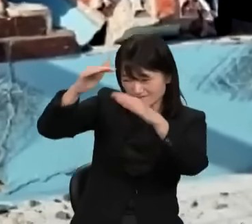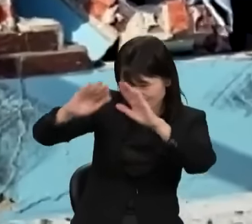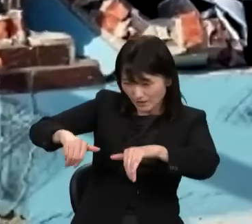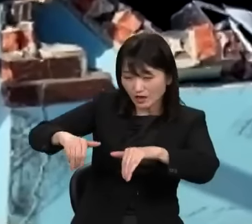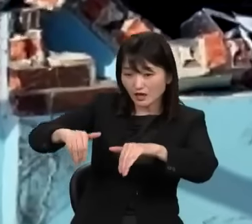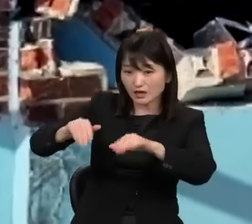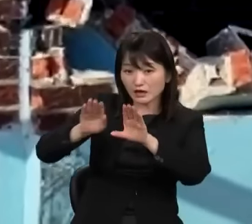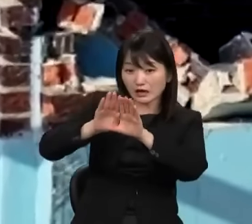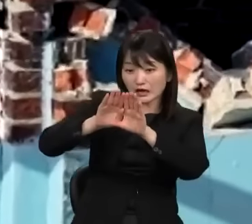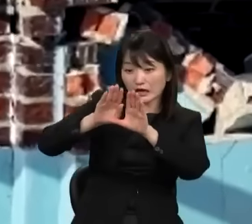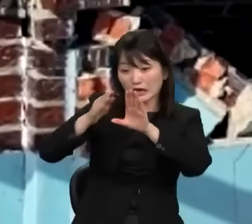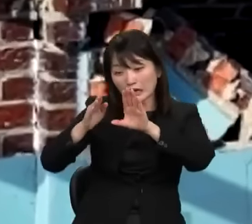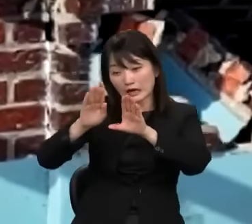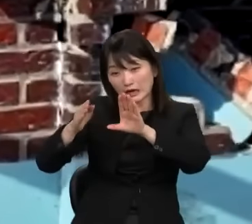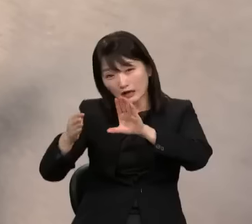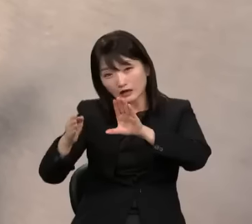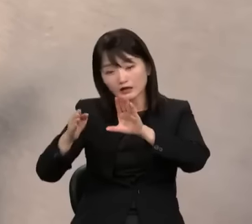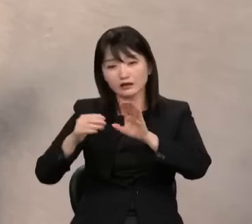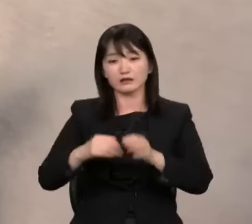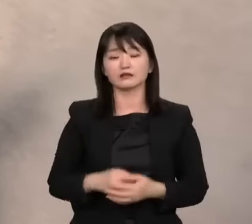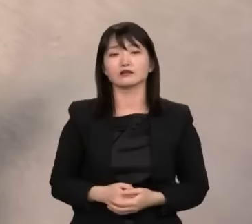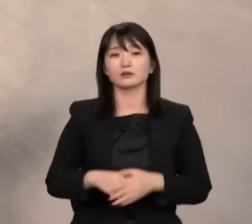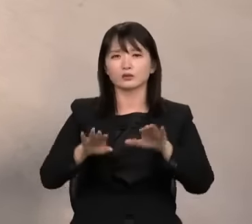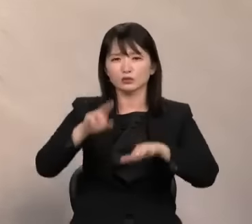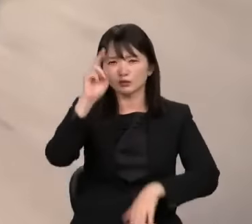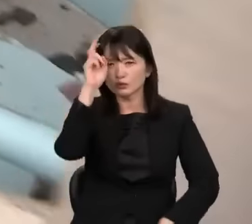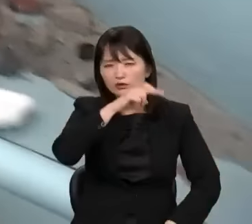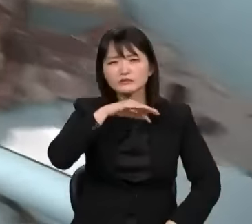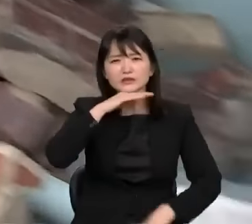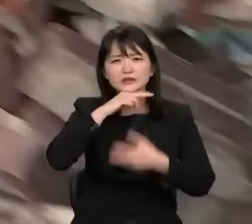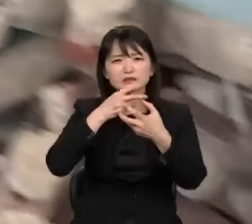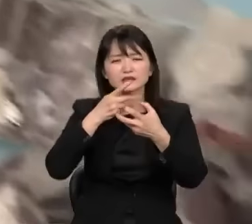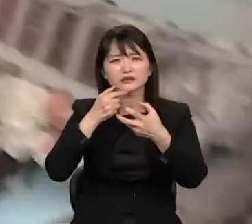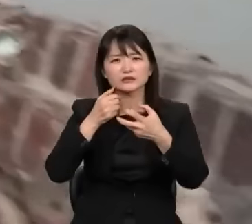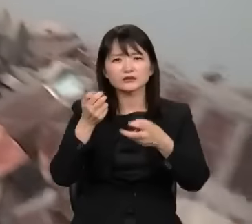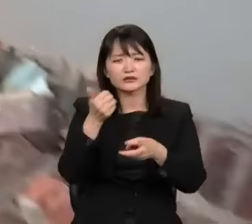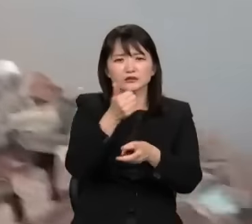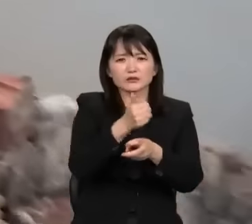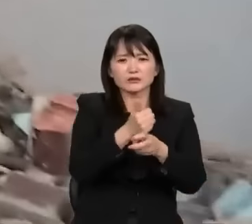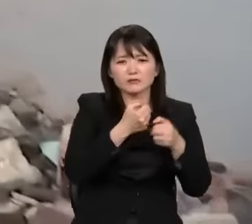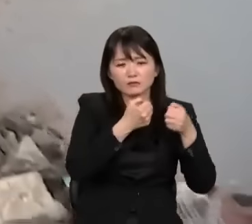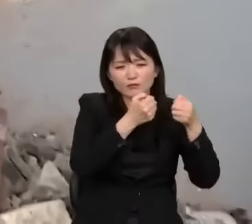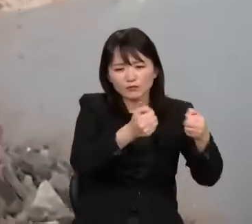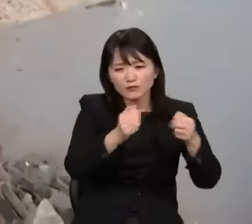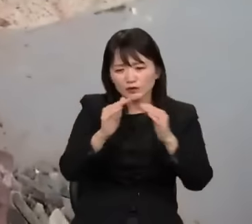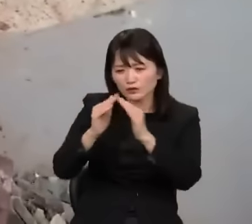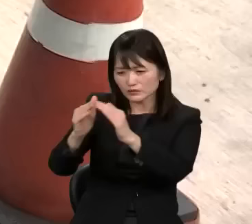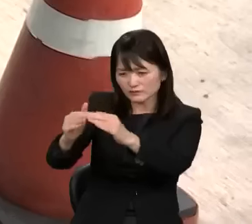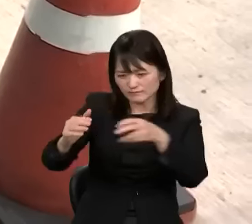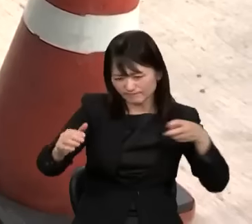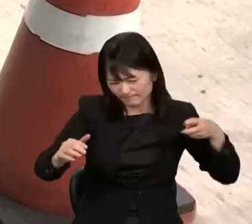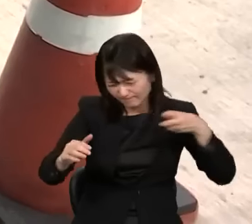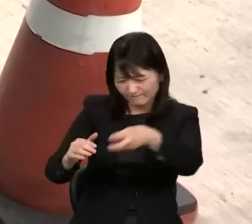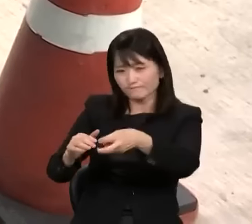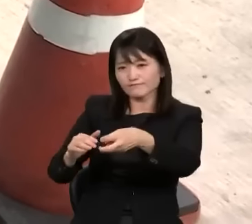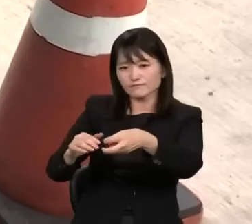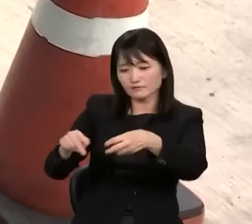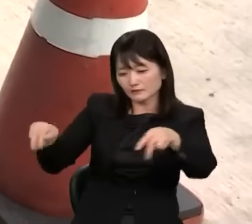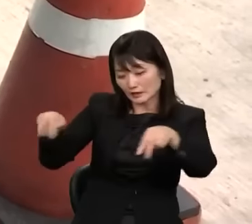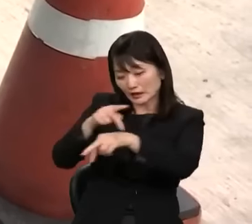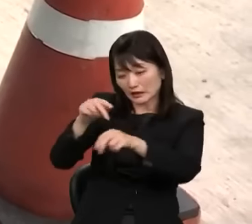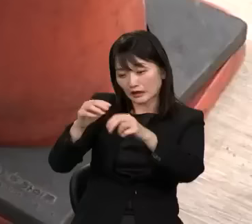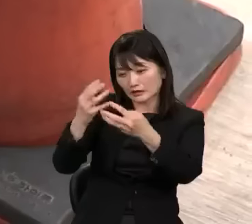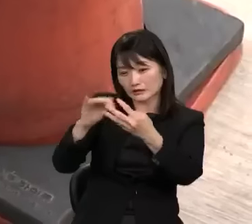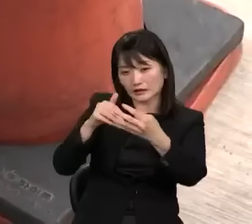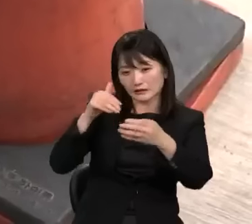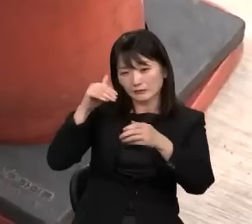무너졌고 대문이 기우뚱 기울었습니다. 오늘 오전 70대가 몰던 화물차가 주택가 인도로 돌진했습니다. 보행자 4명을 친